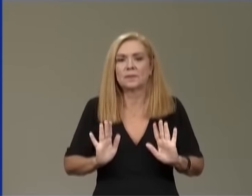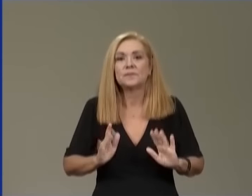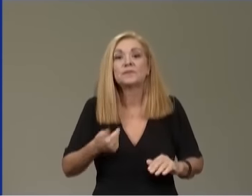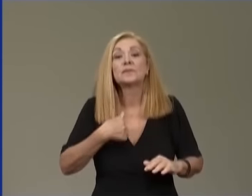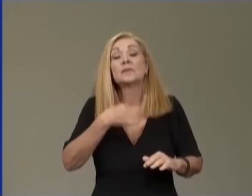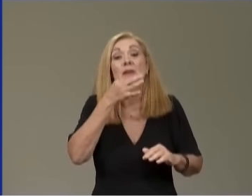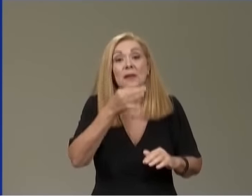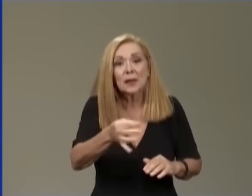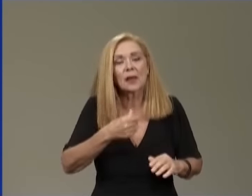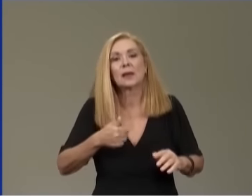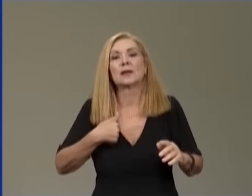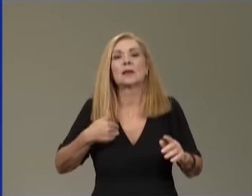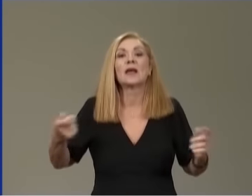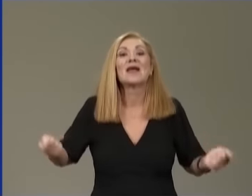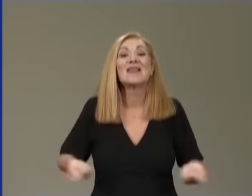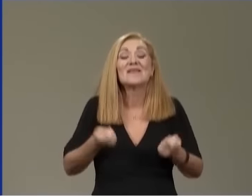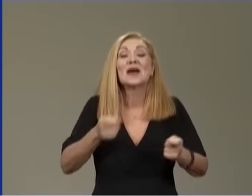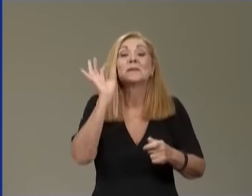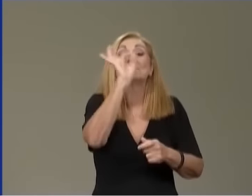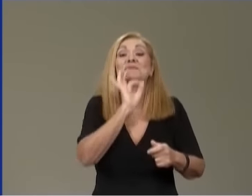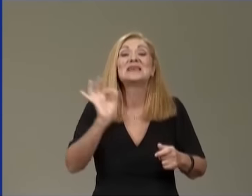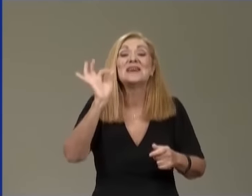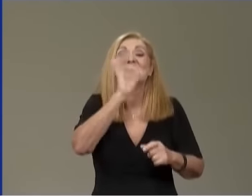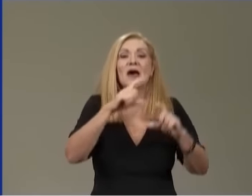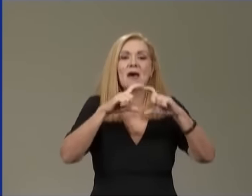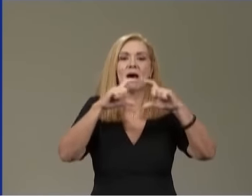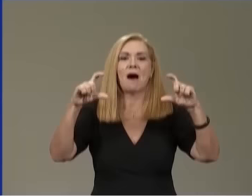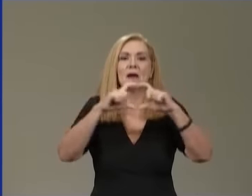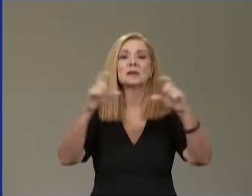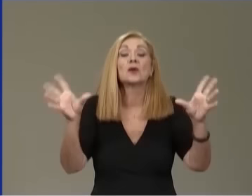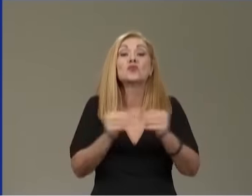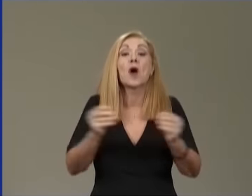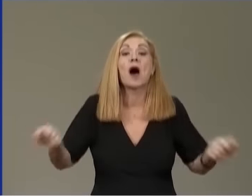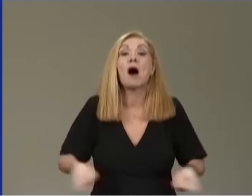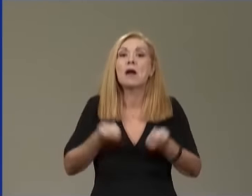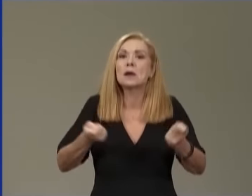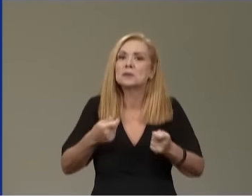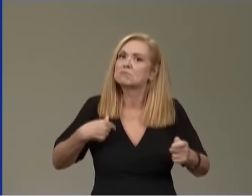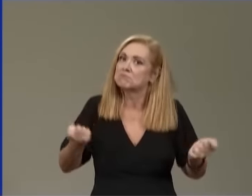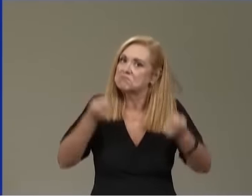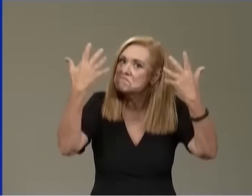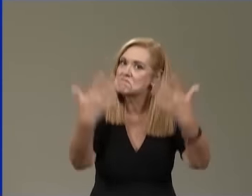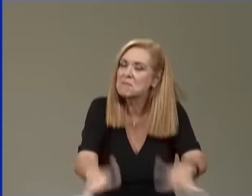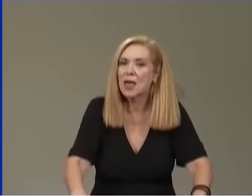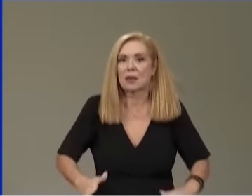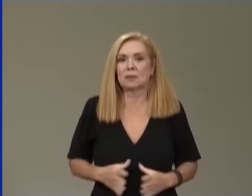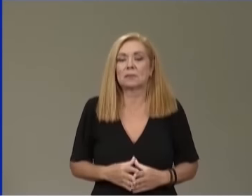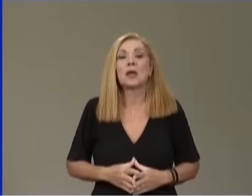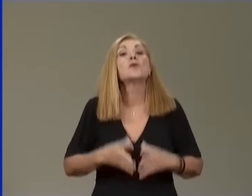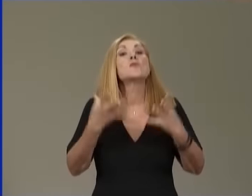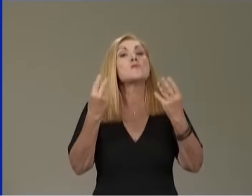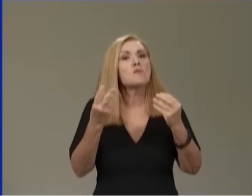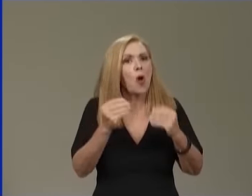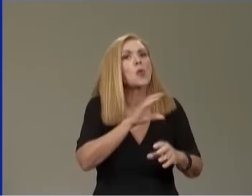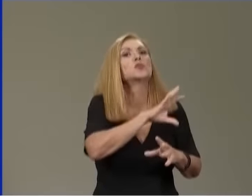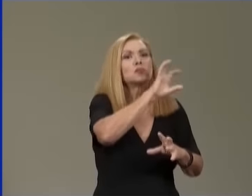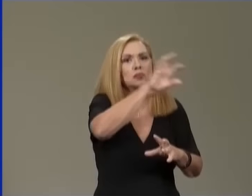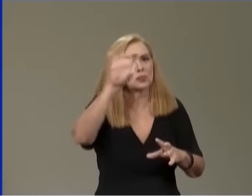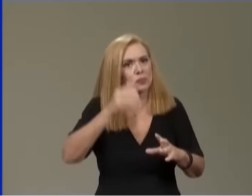θα εφαρμόσουμε την ψηφιακή κάρτα εργασίας. Και την υλοποίησαμε. Την υλοποίησαμε σε αρκετούς κλάδους και ακολουθούν κι